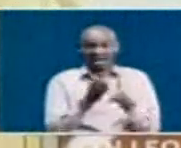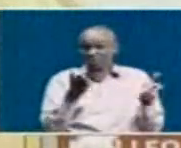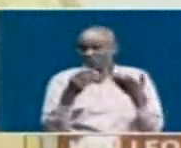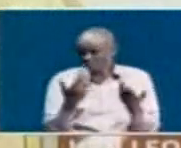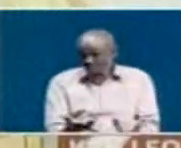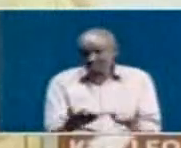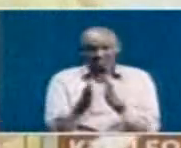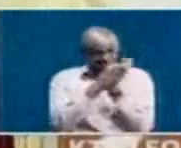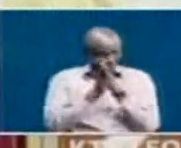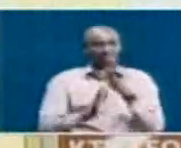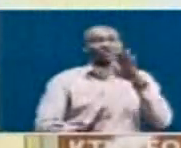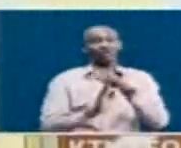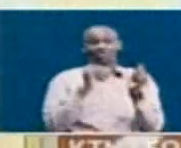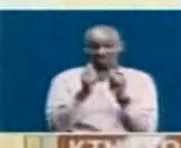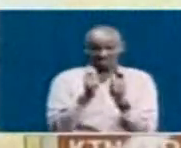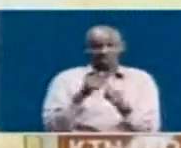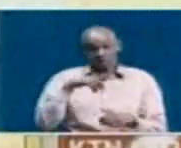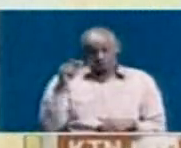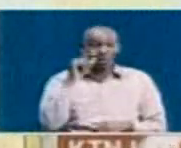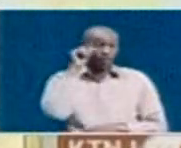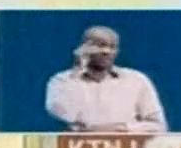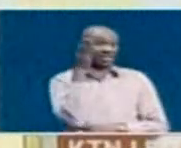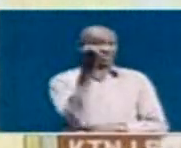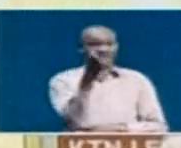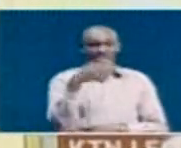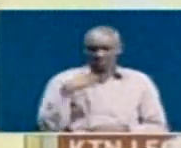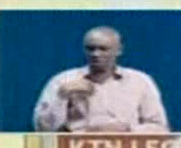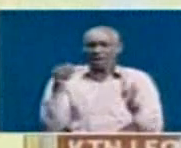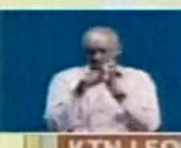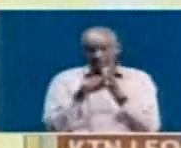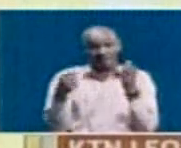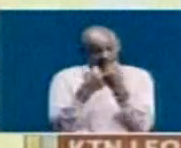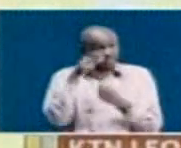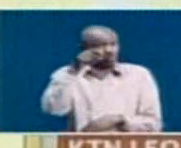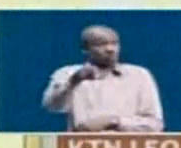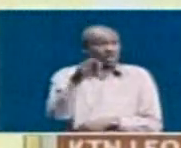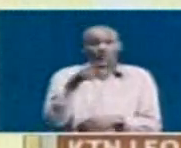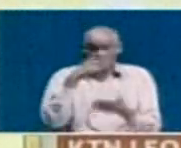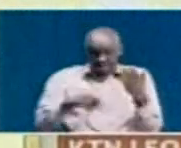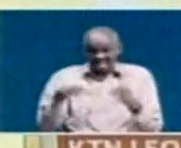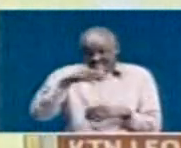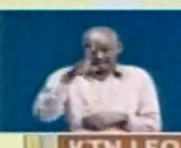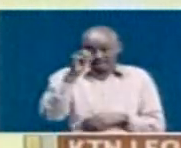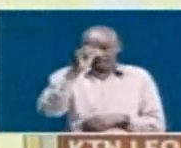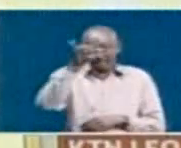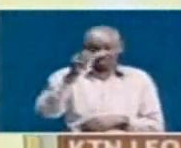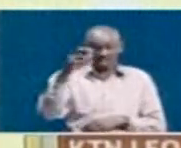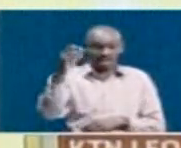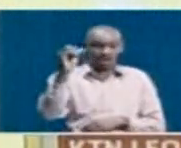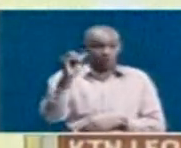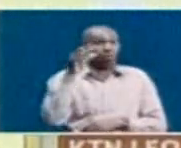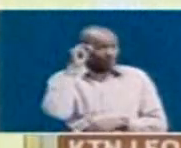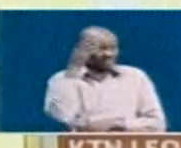katika taarifa zetu kuu, na tunakwenda hadi mjini Mombasa ambapo hali ya taharuki imetanda mchana mzima katika eneo la majengo jijini